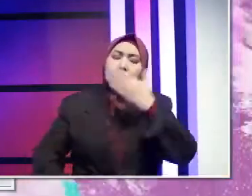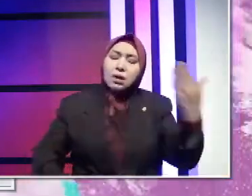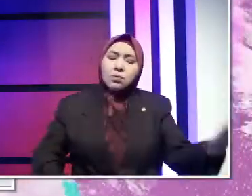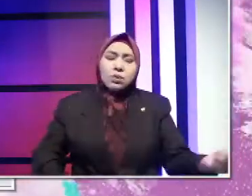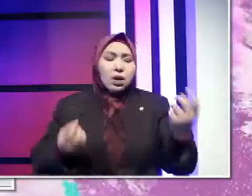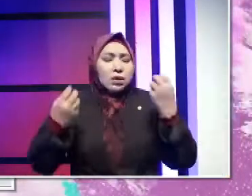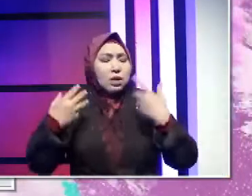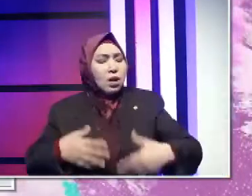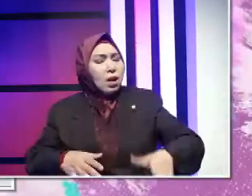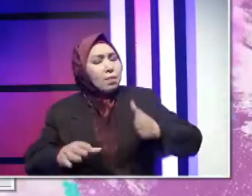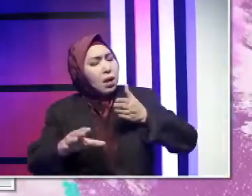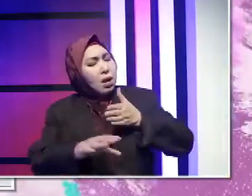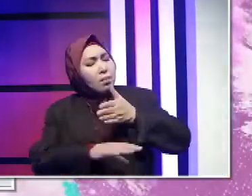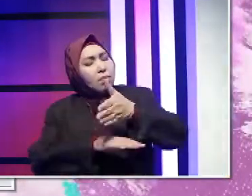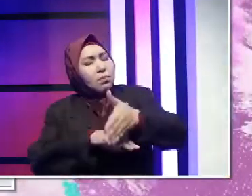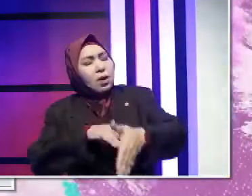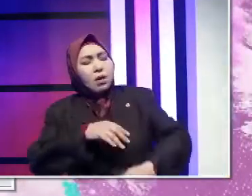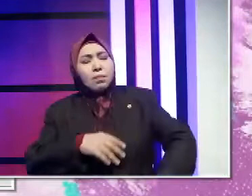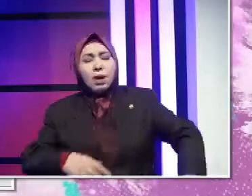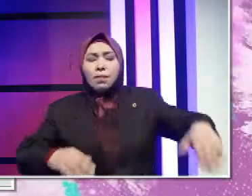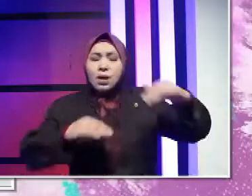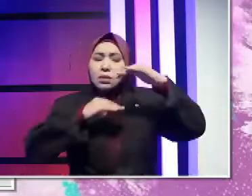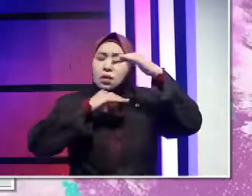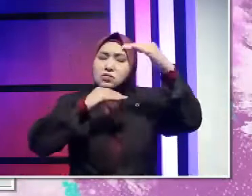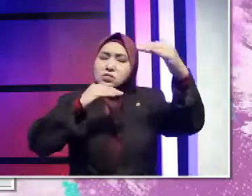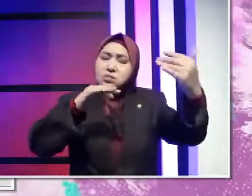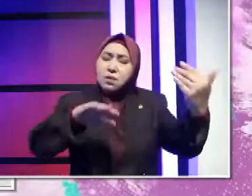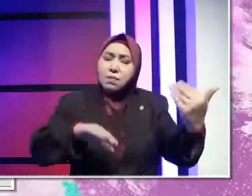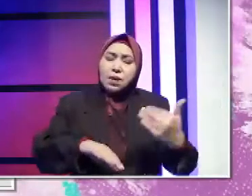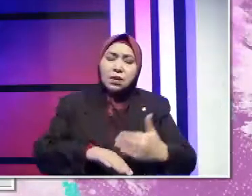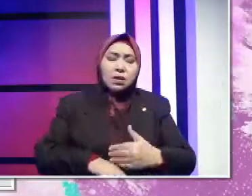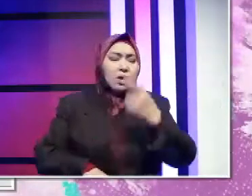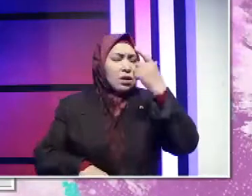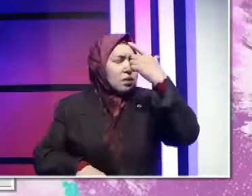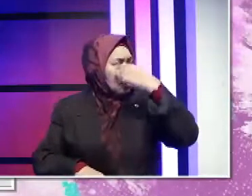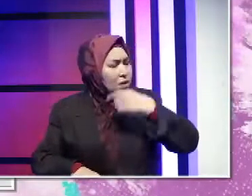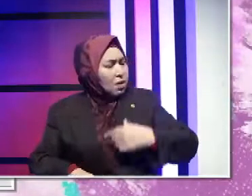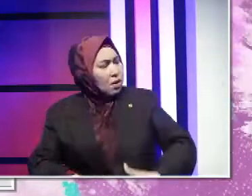الذين أسرفوا على